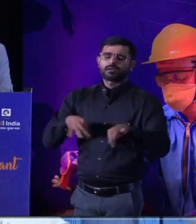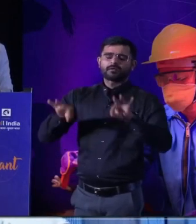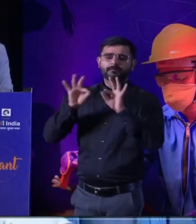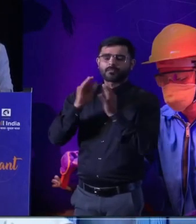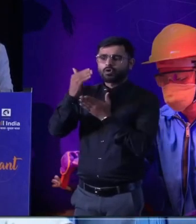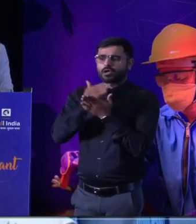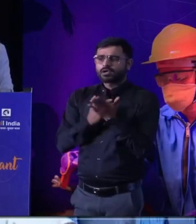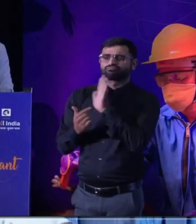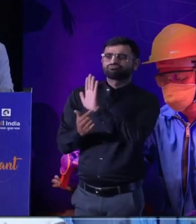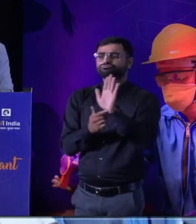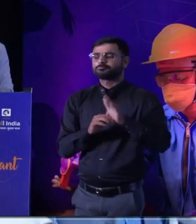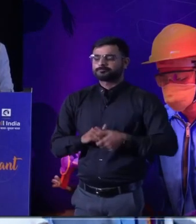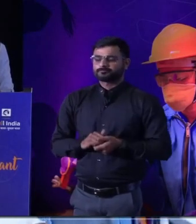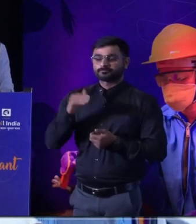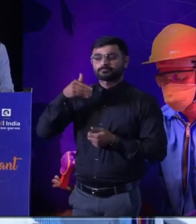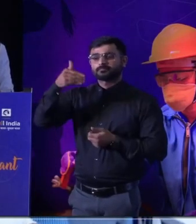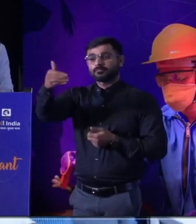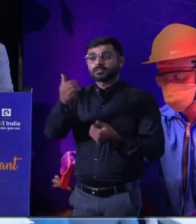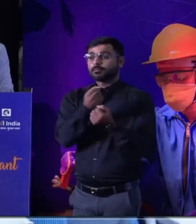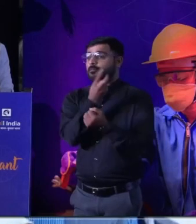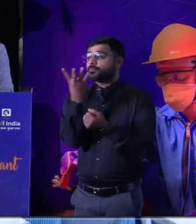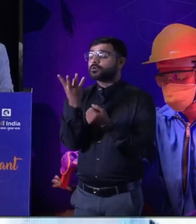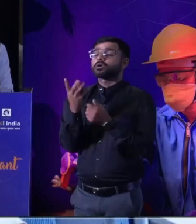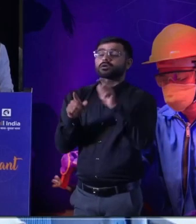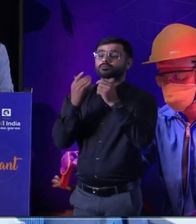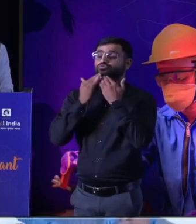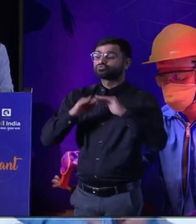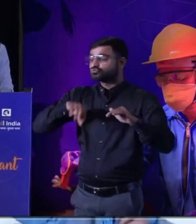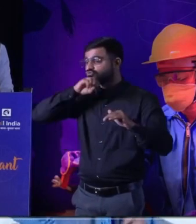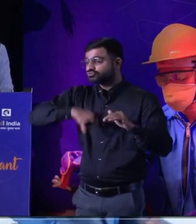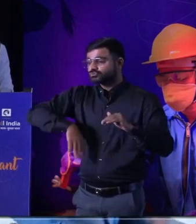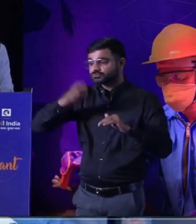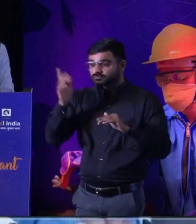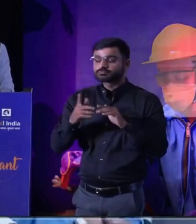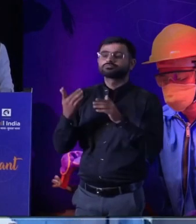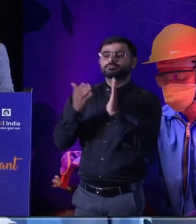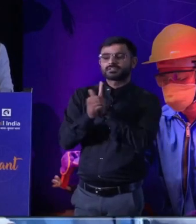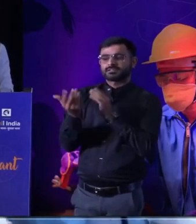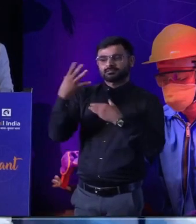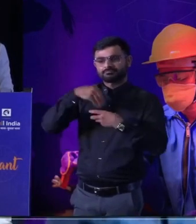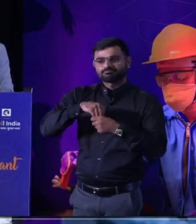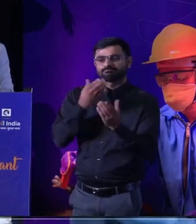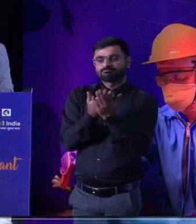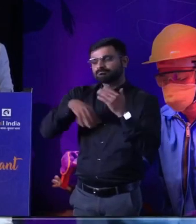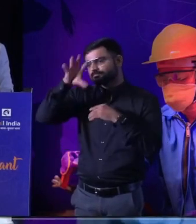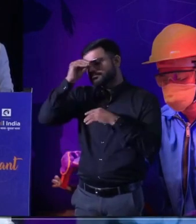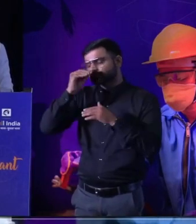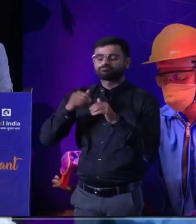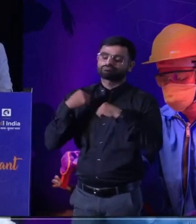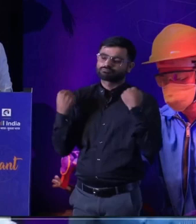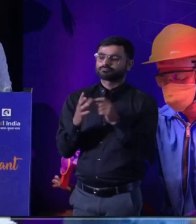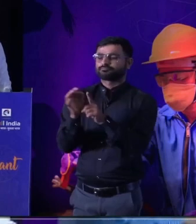को रेखांकित करते हैं, ताकि अधिक संख्या में देश के युवा कौशल विकास से जुड़ें और अर्थव्यवस्था में अपना योगदान